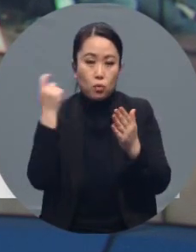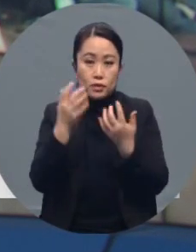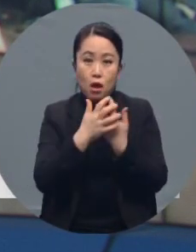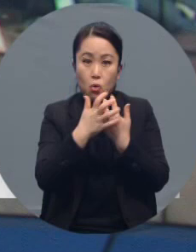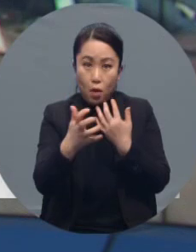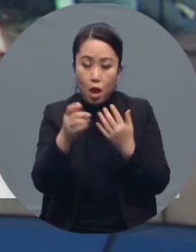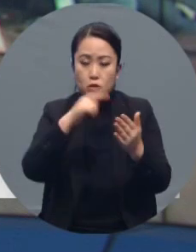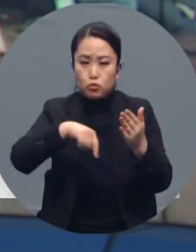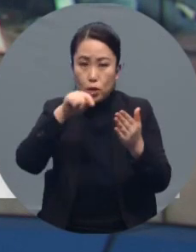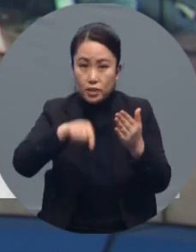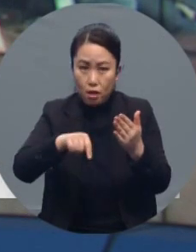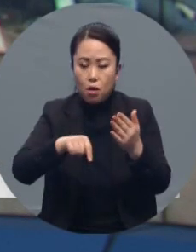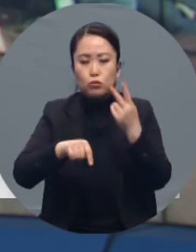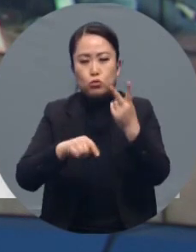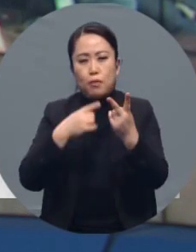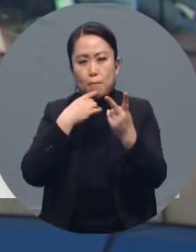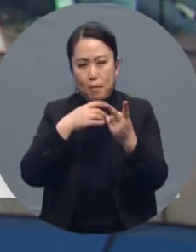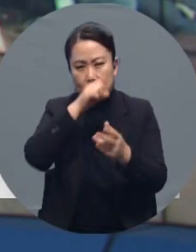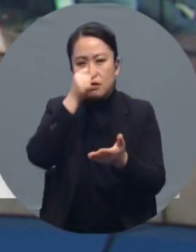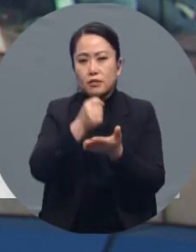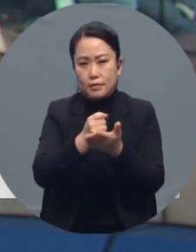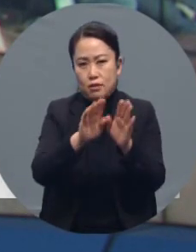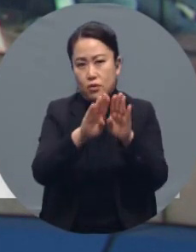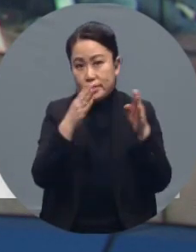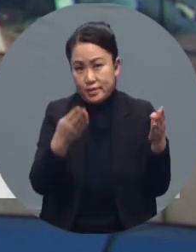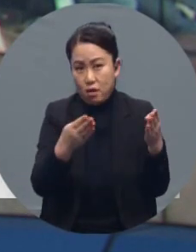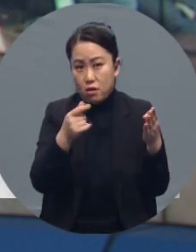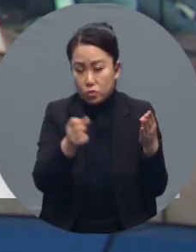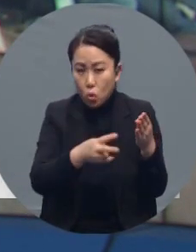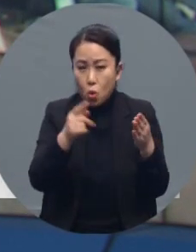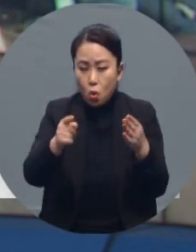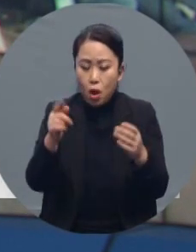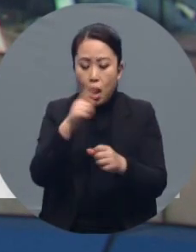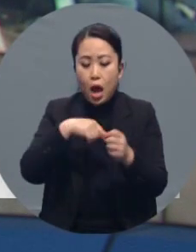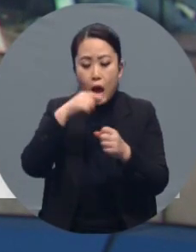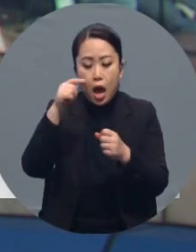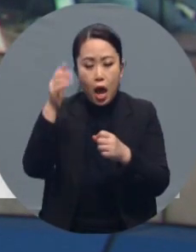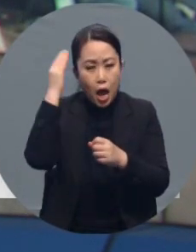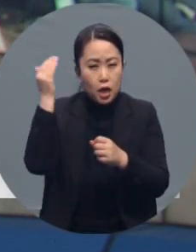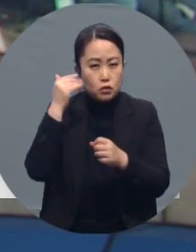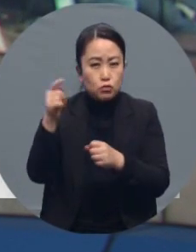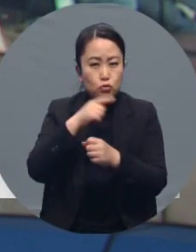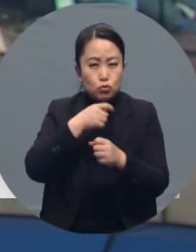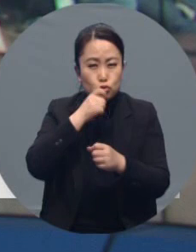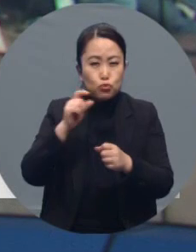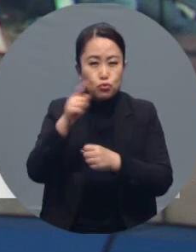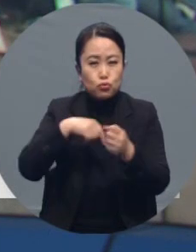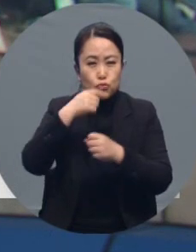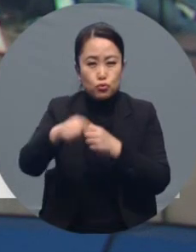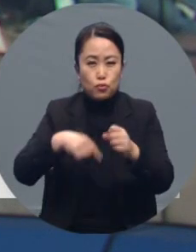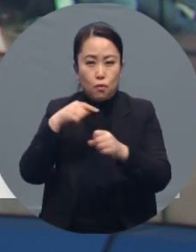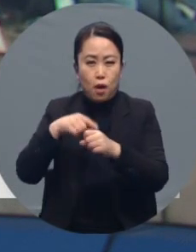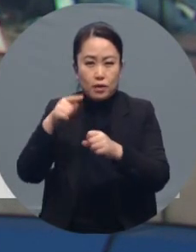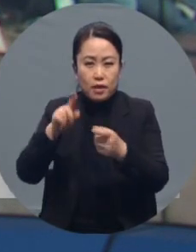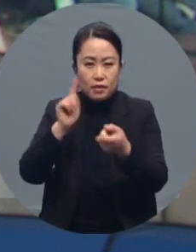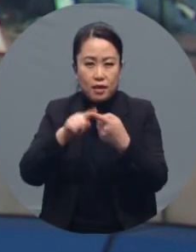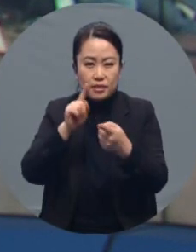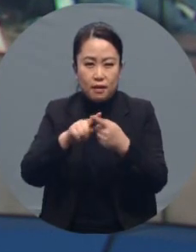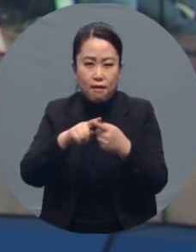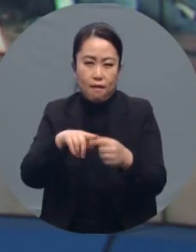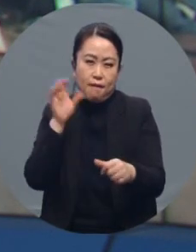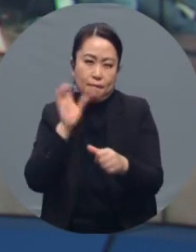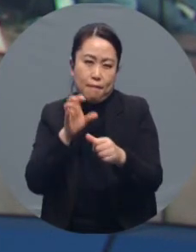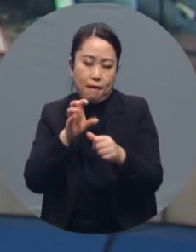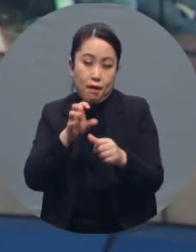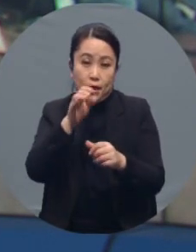지역 여론에 귀를 닫고 있다는 비판이 거세지자 부산시가 자체적으로 토론회를 열고 찬반 의견을 듣기로 했습니다. 첫 소식